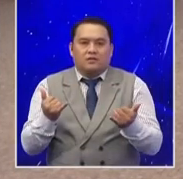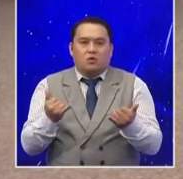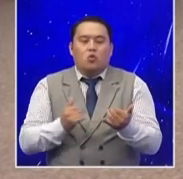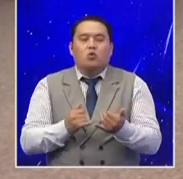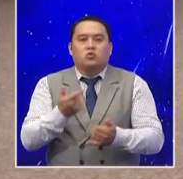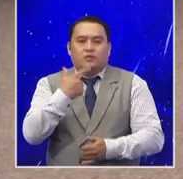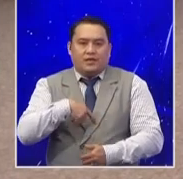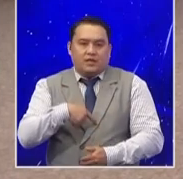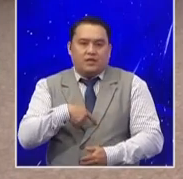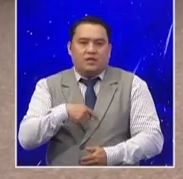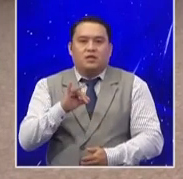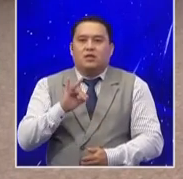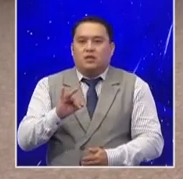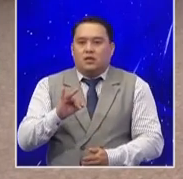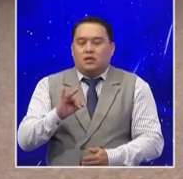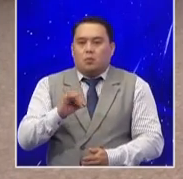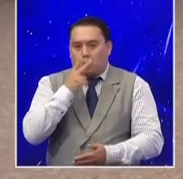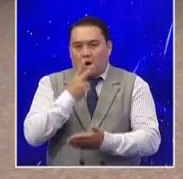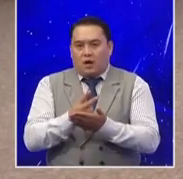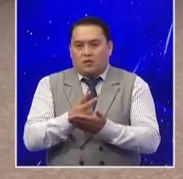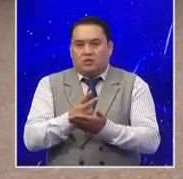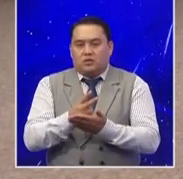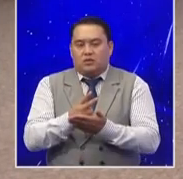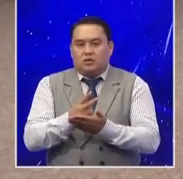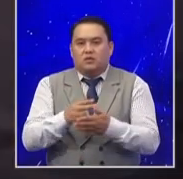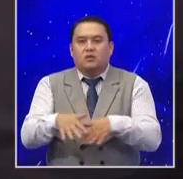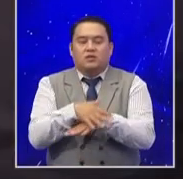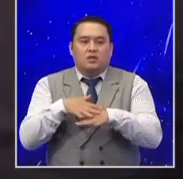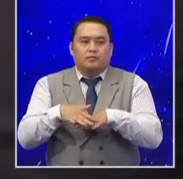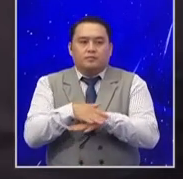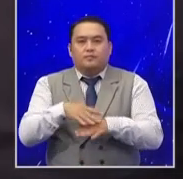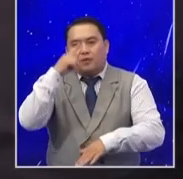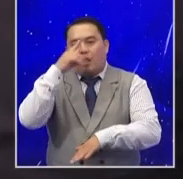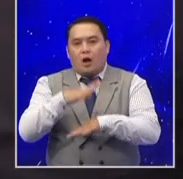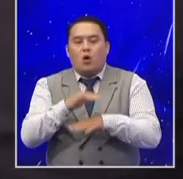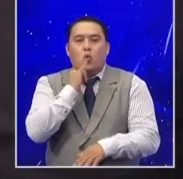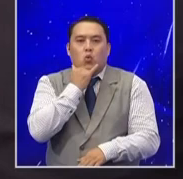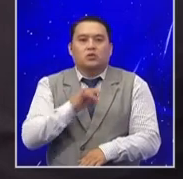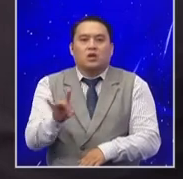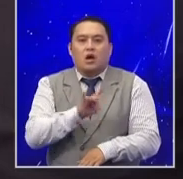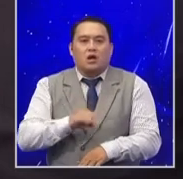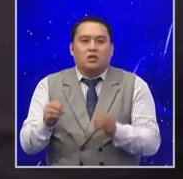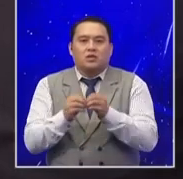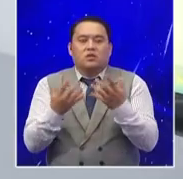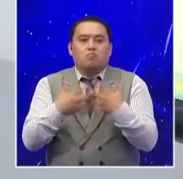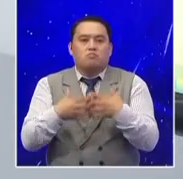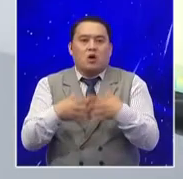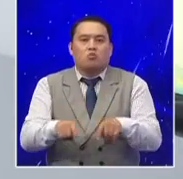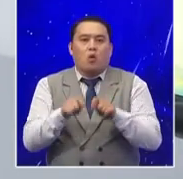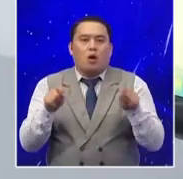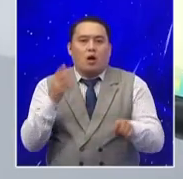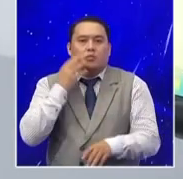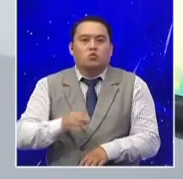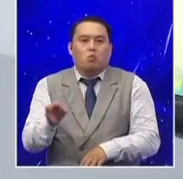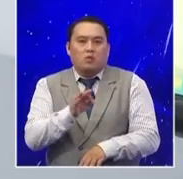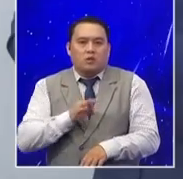услуги свои и показывает свою открытость, доступность населению. Сервисный акимат в Уйгурском районе уже 10-й по счету, открывшийся в